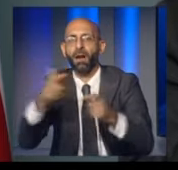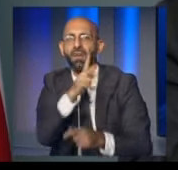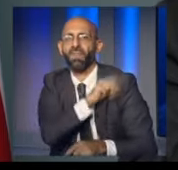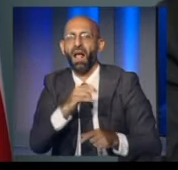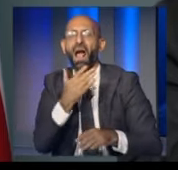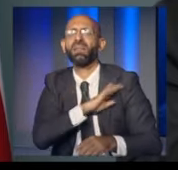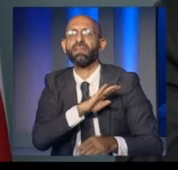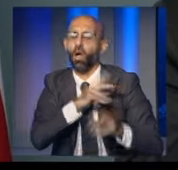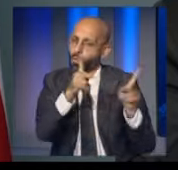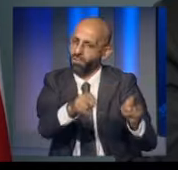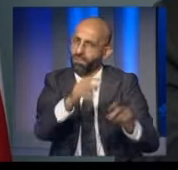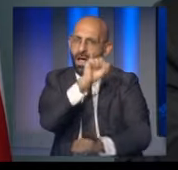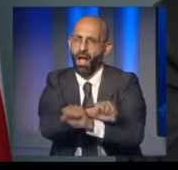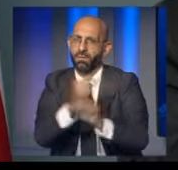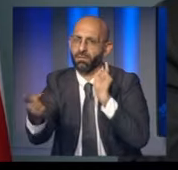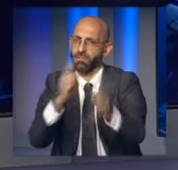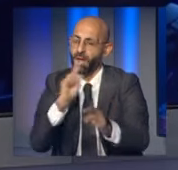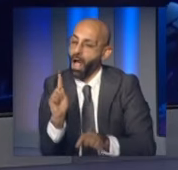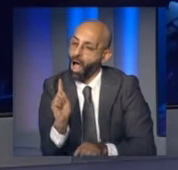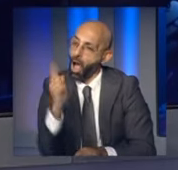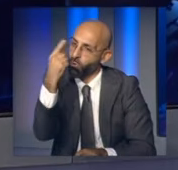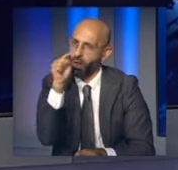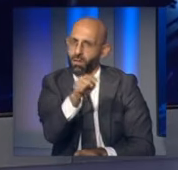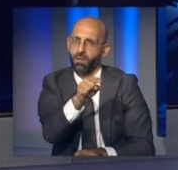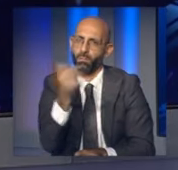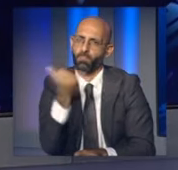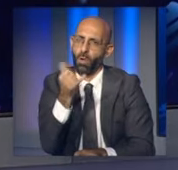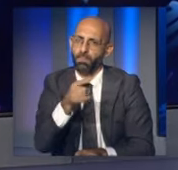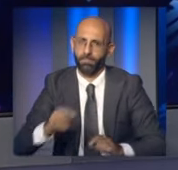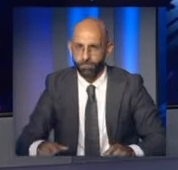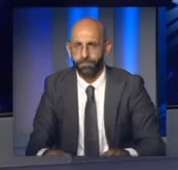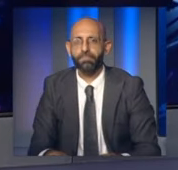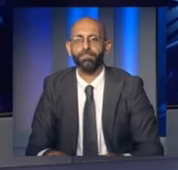على غزة واتفاق تبادل الأسرى بين تل أبيب وحركة حماس.